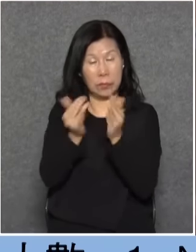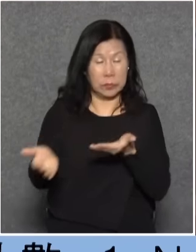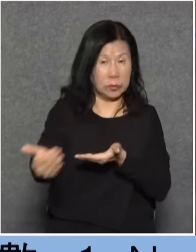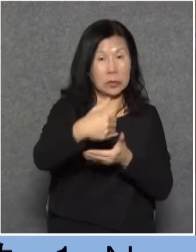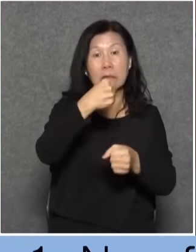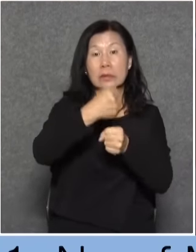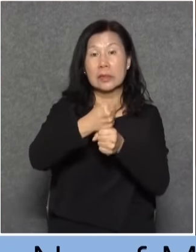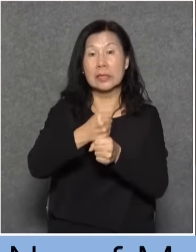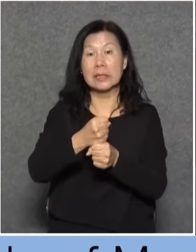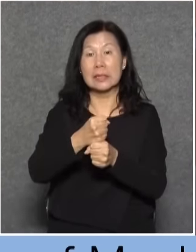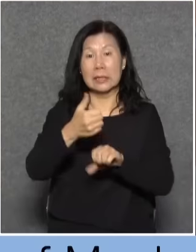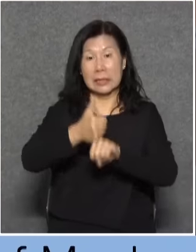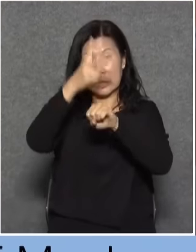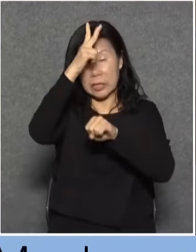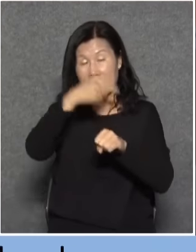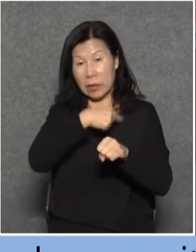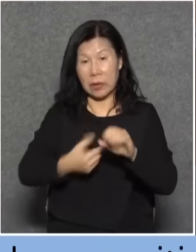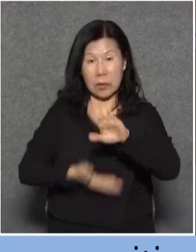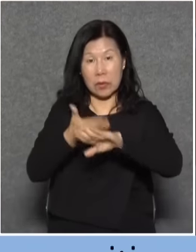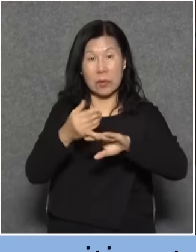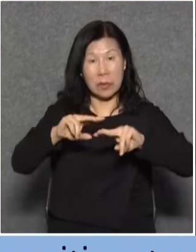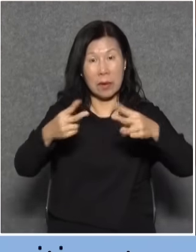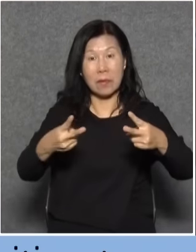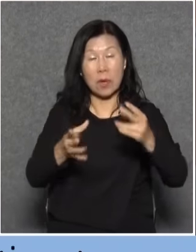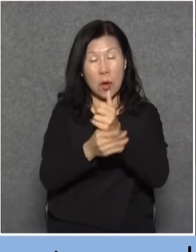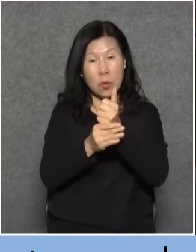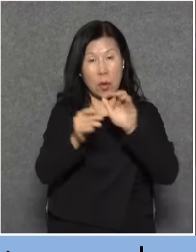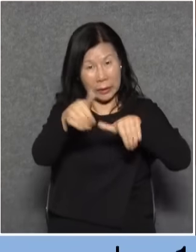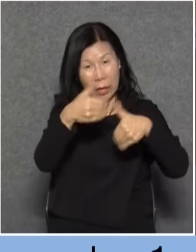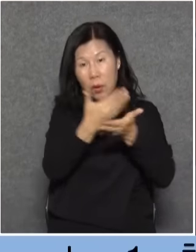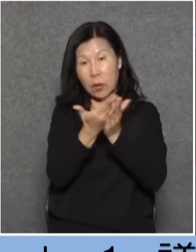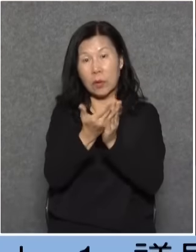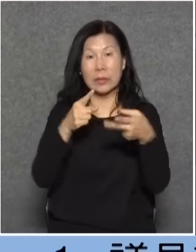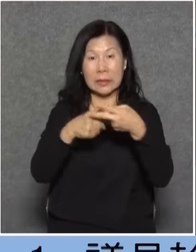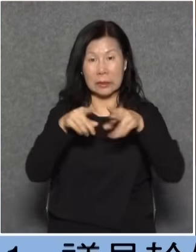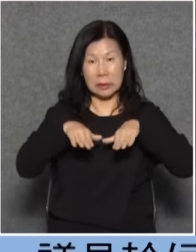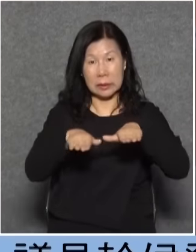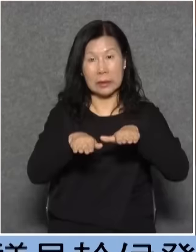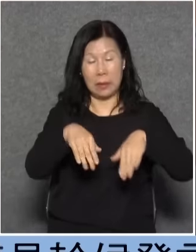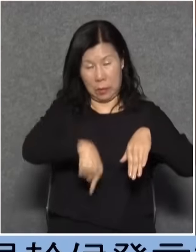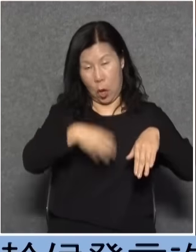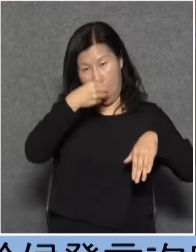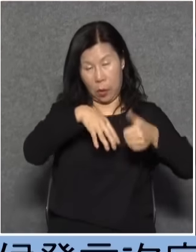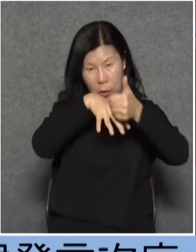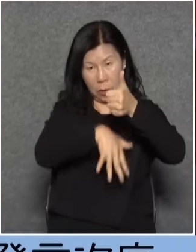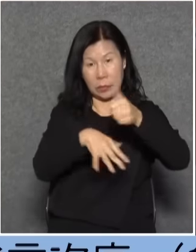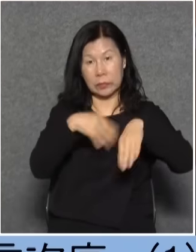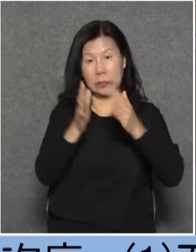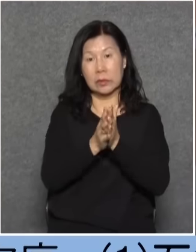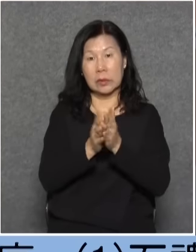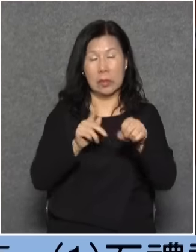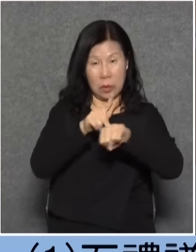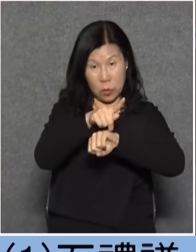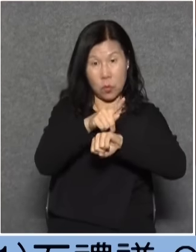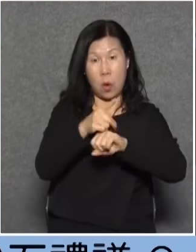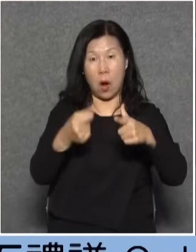他建制派議員提議的重新發展漁農業和輕工業，這些都是植根本地、不容易被跨國財